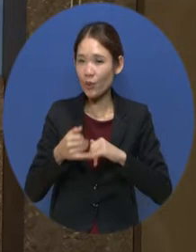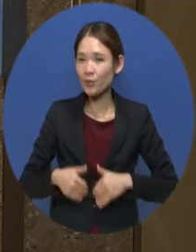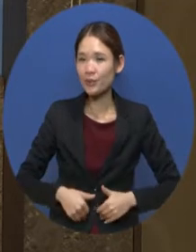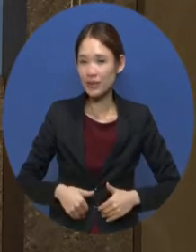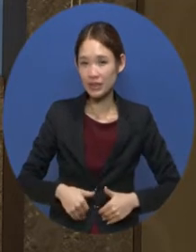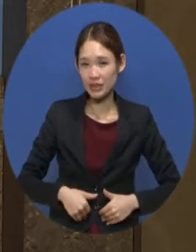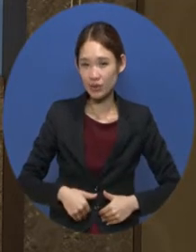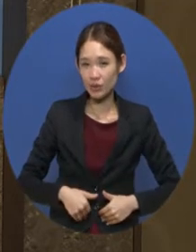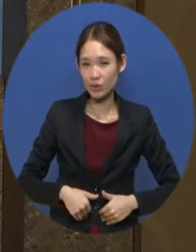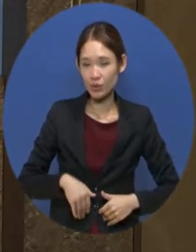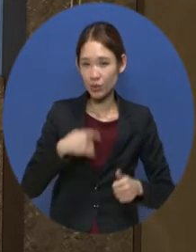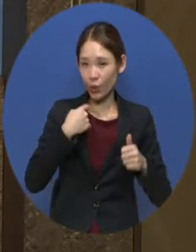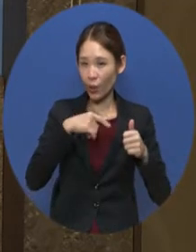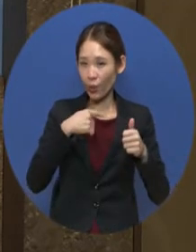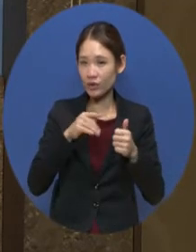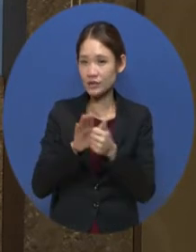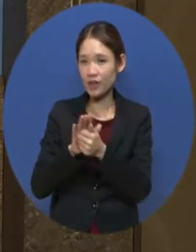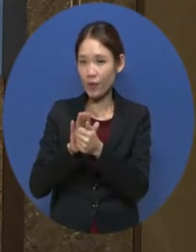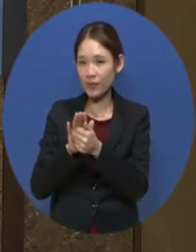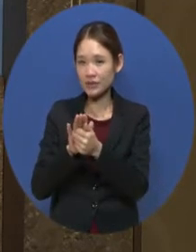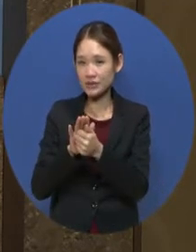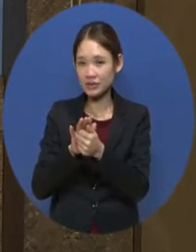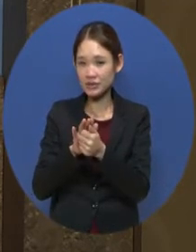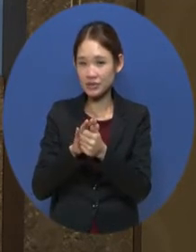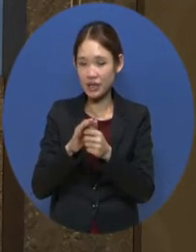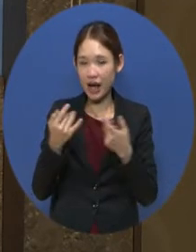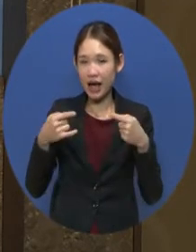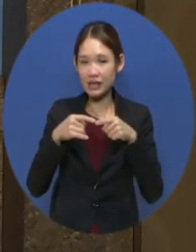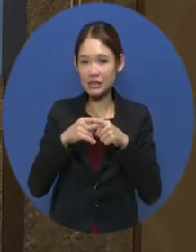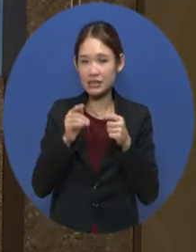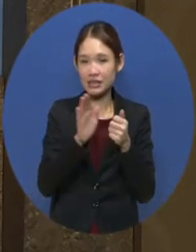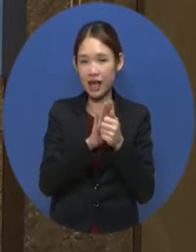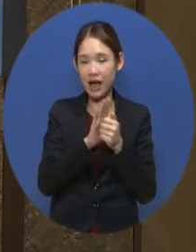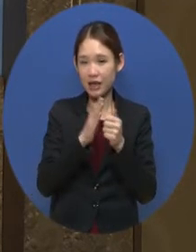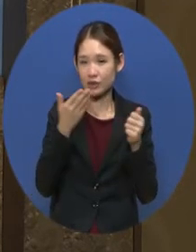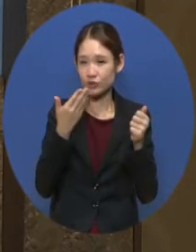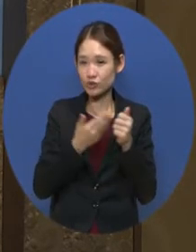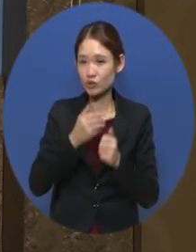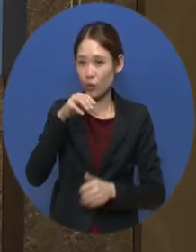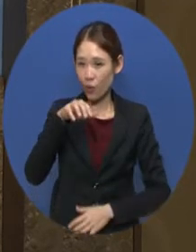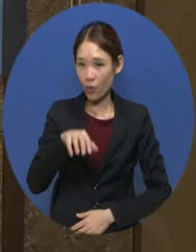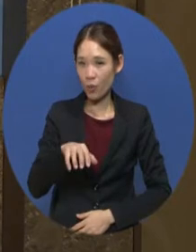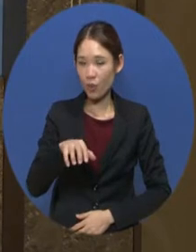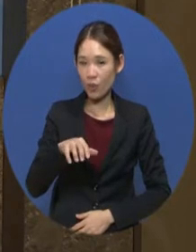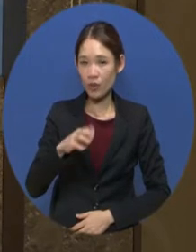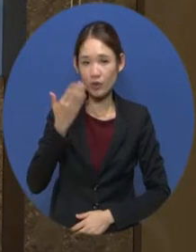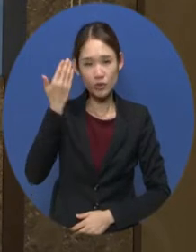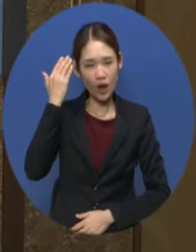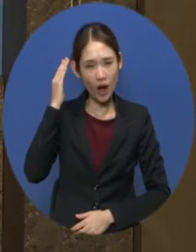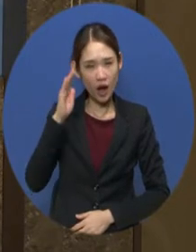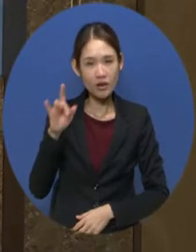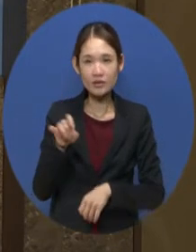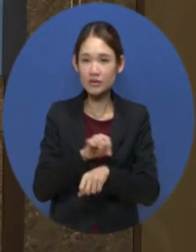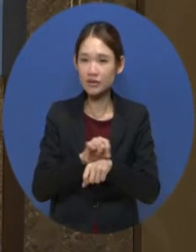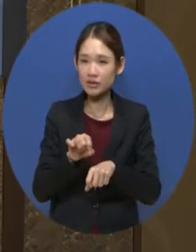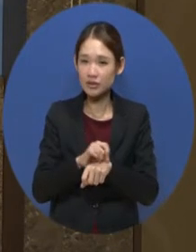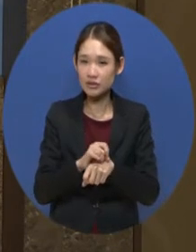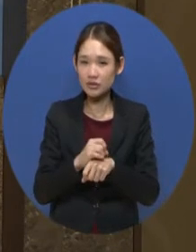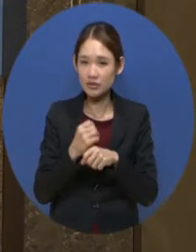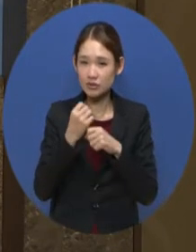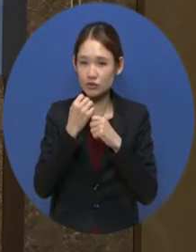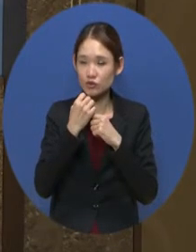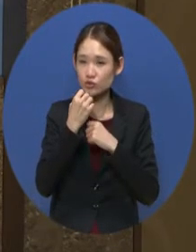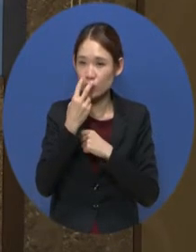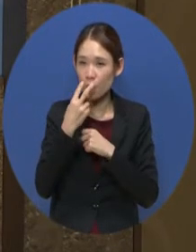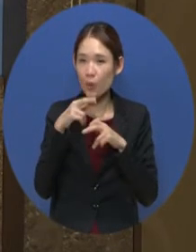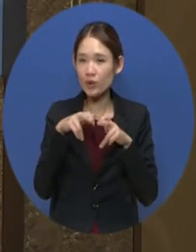어떤 그 교육적인 서비스들까지 같이 제공을 해주고 있는 그런 곳이고요. 최근에는 특히나 또